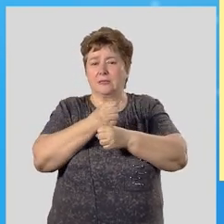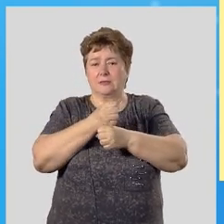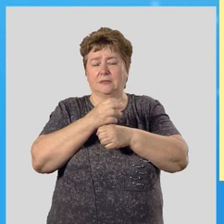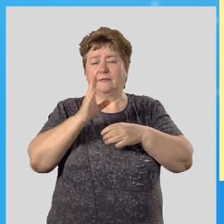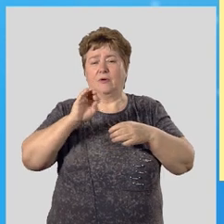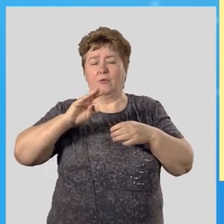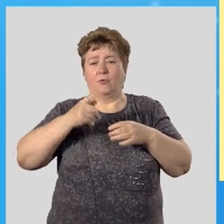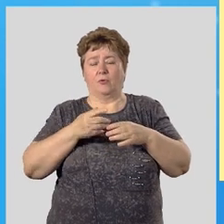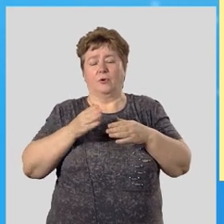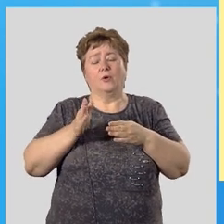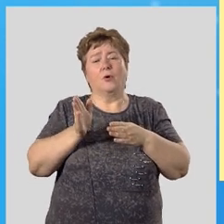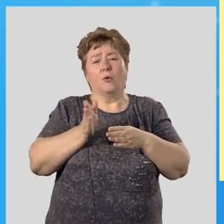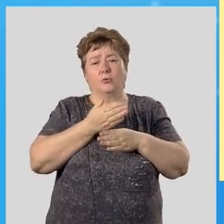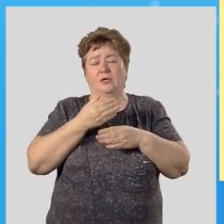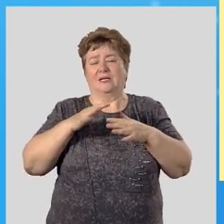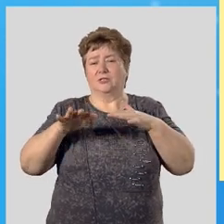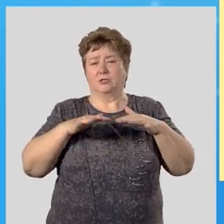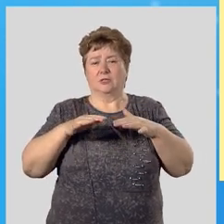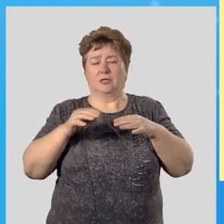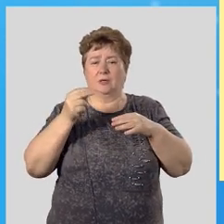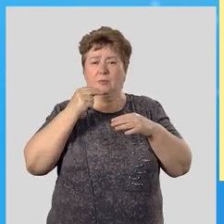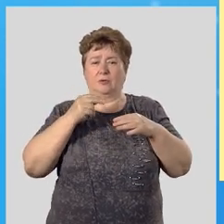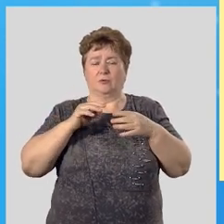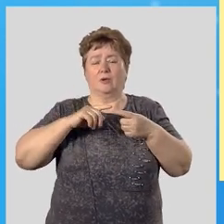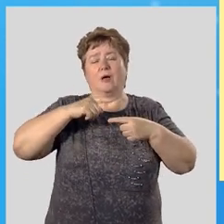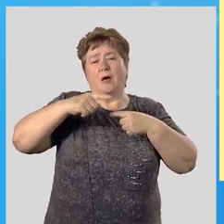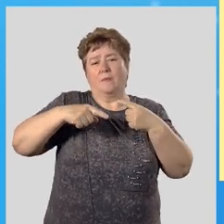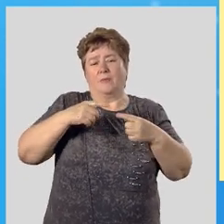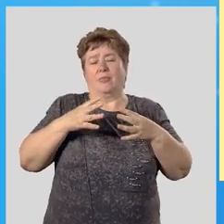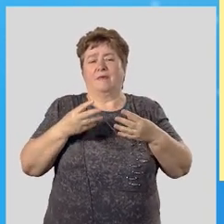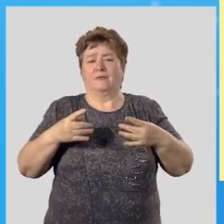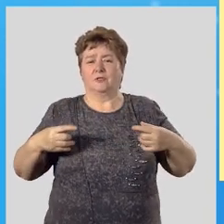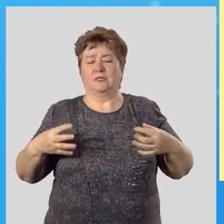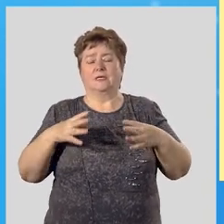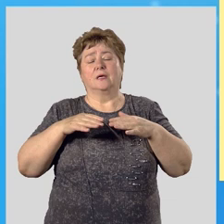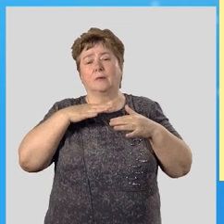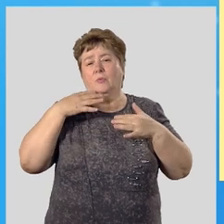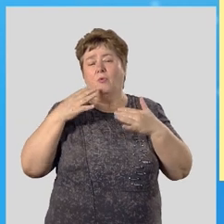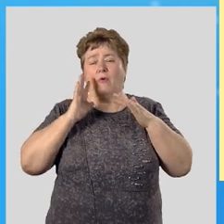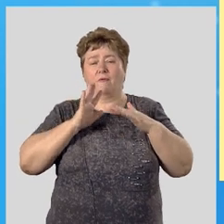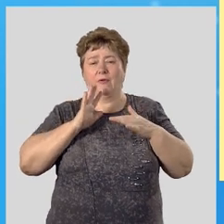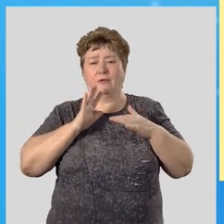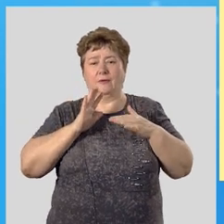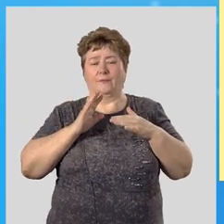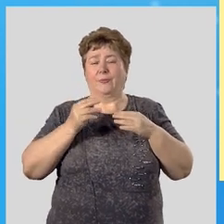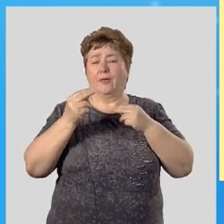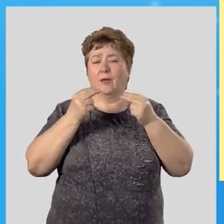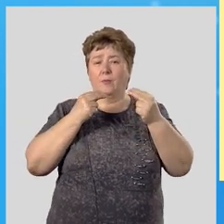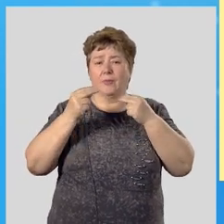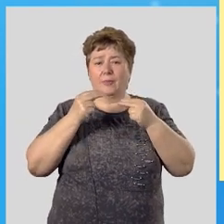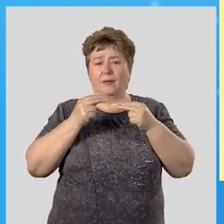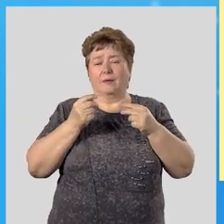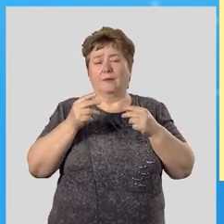Сократительная вакуоль удаляет жидкие продукты обмена веществ и излишки воды.